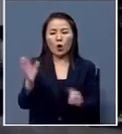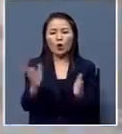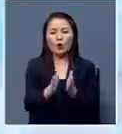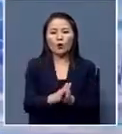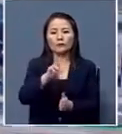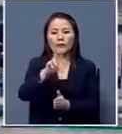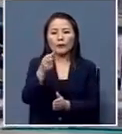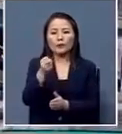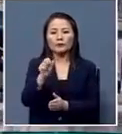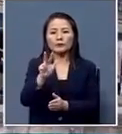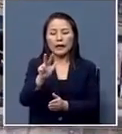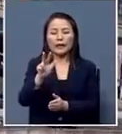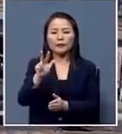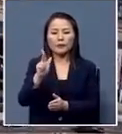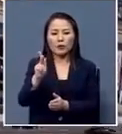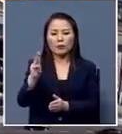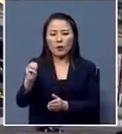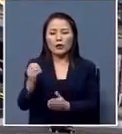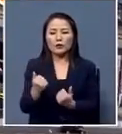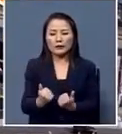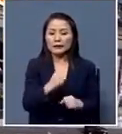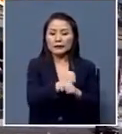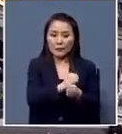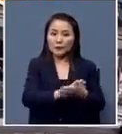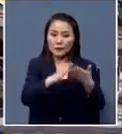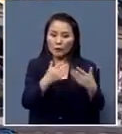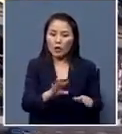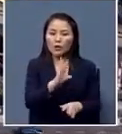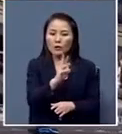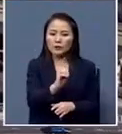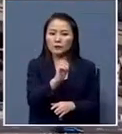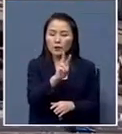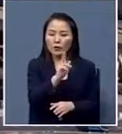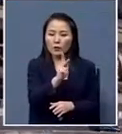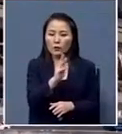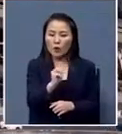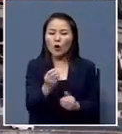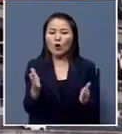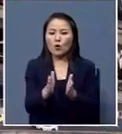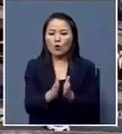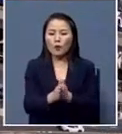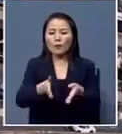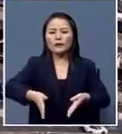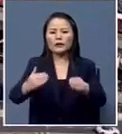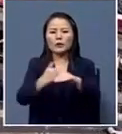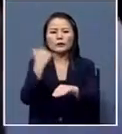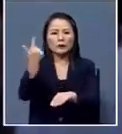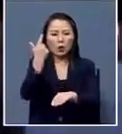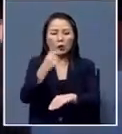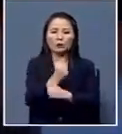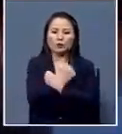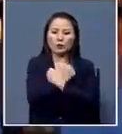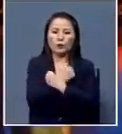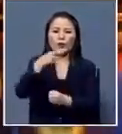ทาง 313.5 กิโลเมตรซึ่งขณะนี้สามารถดำเนินการไปแล้ว62กิโลเมตรครอบคลุมพื้นที่ถนนสีลมสุขุ